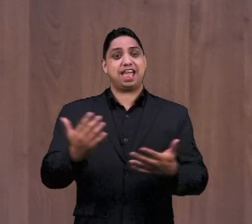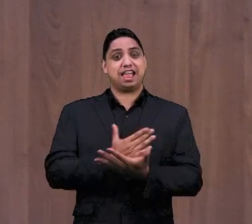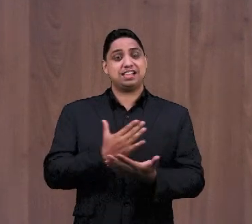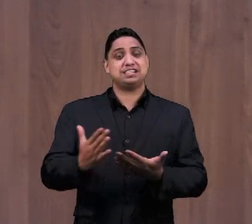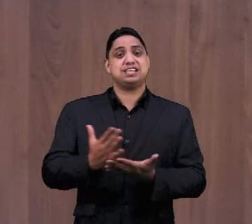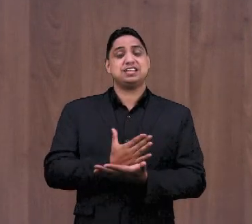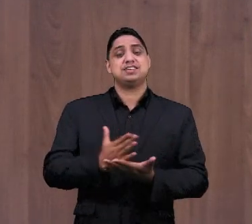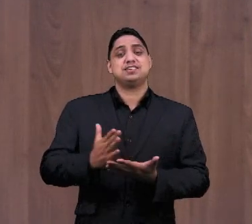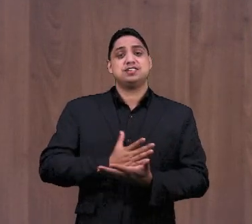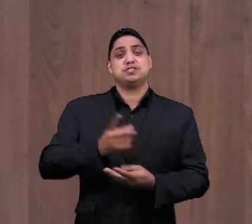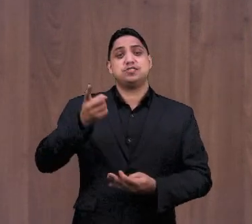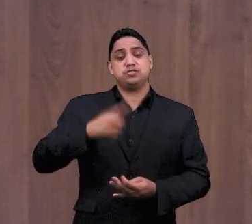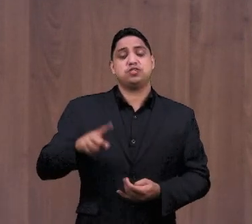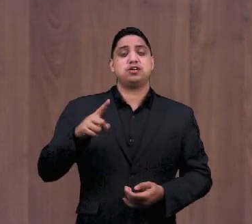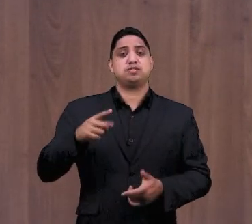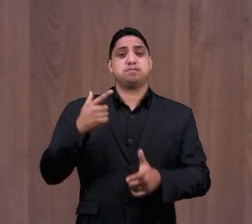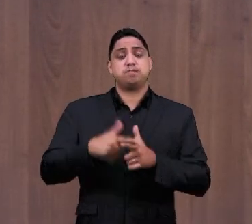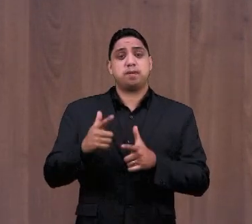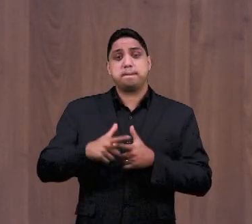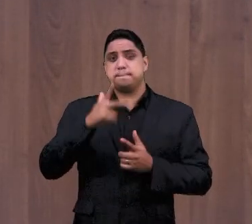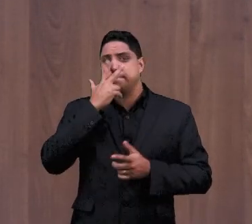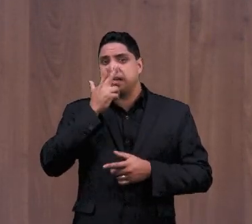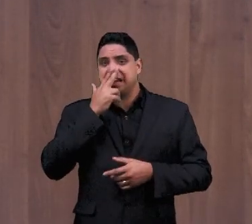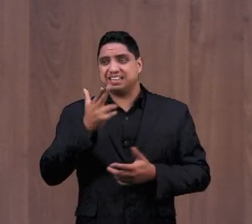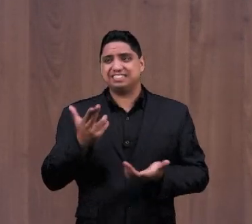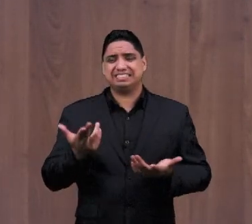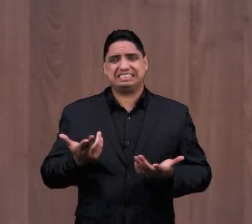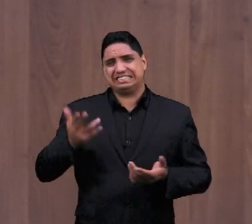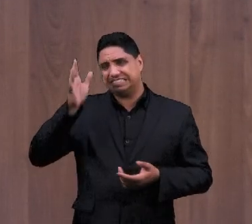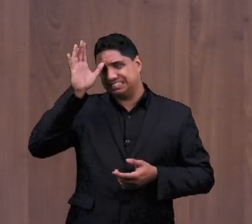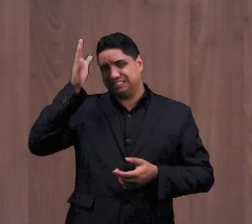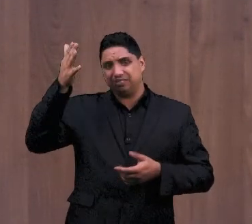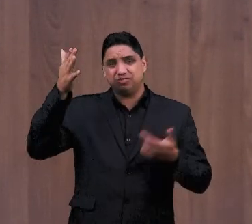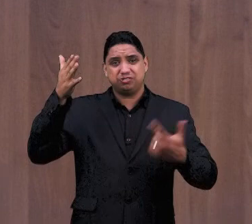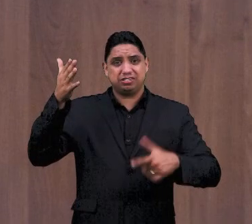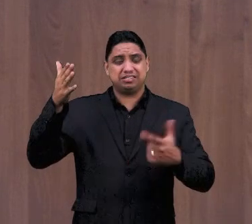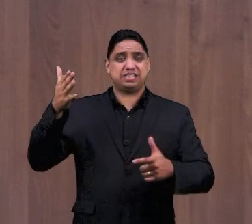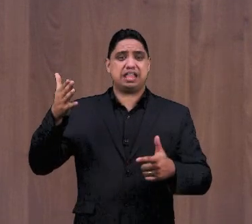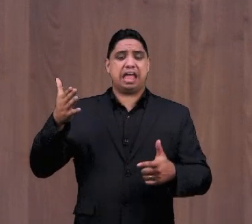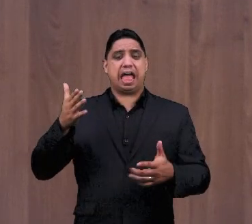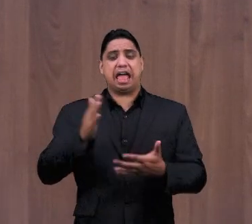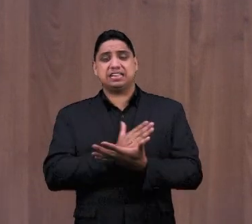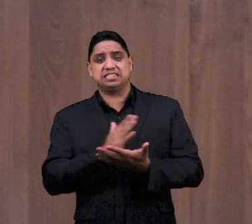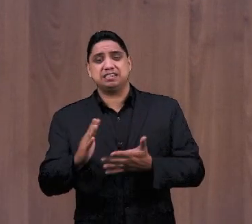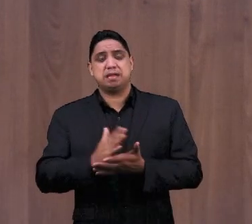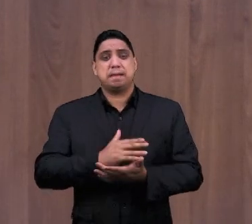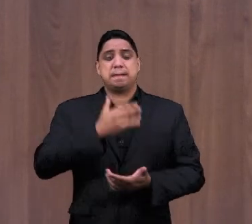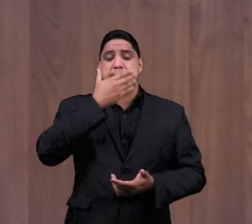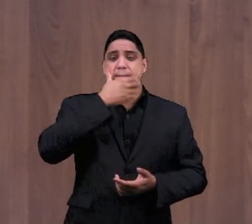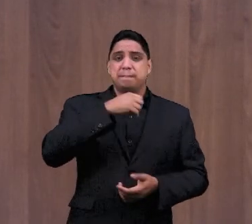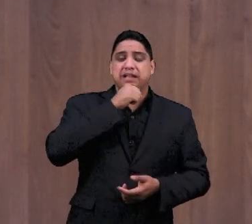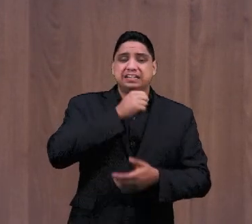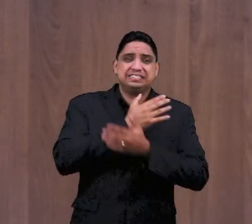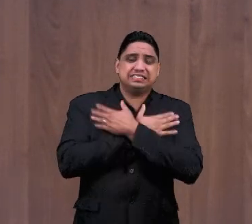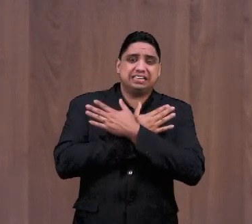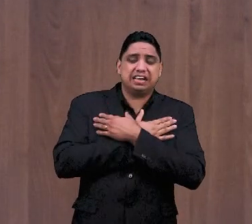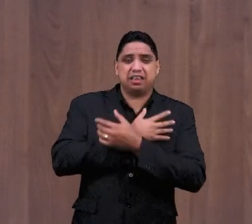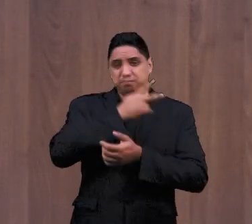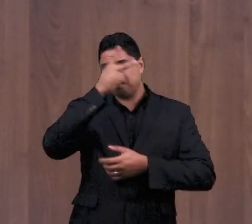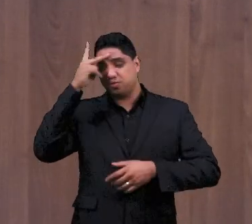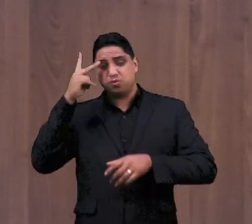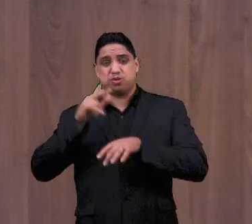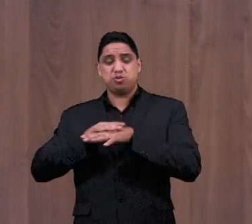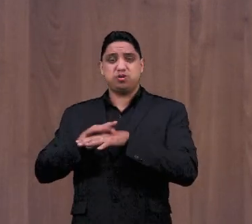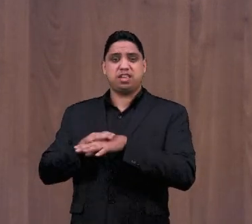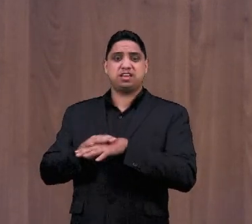Plusieurs fois, nous faisons face à des problèmes qui semblent ne pas avoir de solution. C'est un père qui a perdu